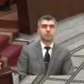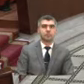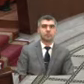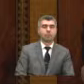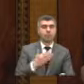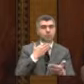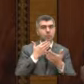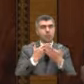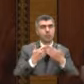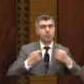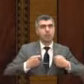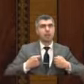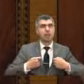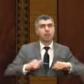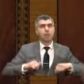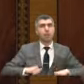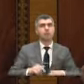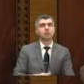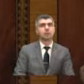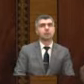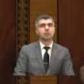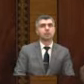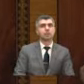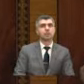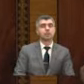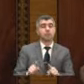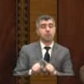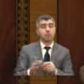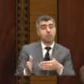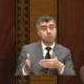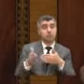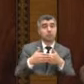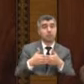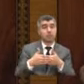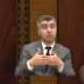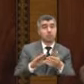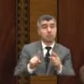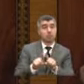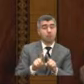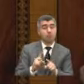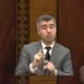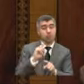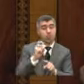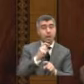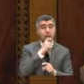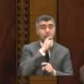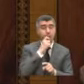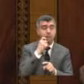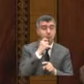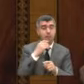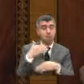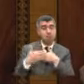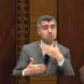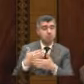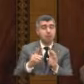شكرا السيد الرئيس. السيد الوزير، خديت قرار الاغلاق الليلي في هذا الشهر الابرك وسديته على المغاربه ما بعد الفطور بالضبط